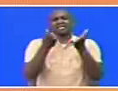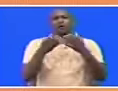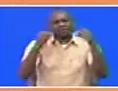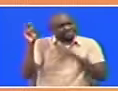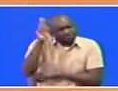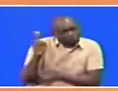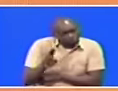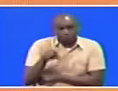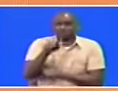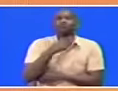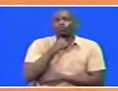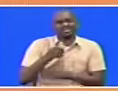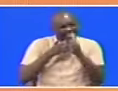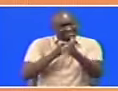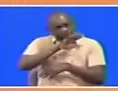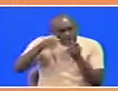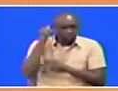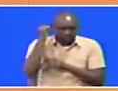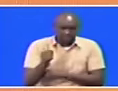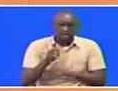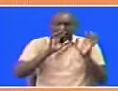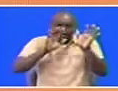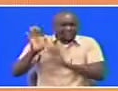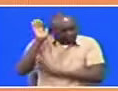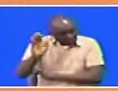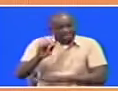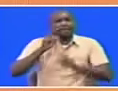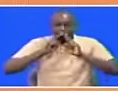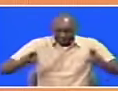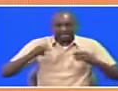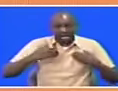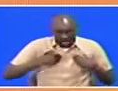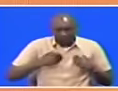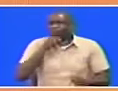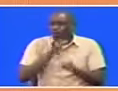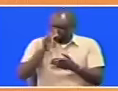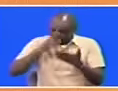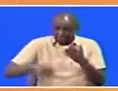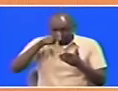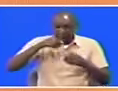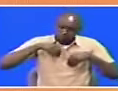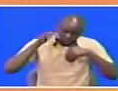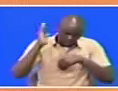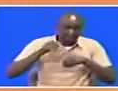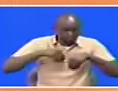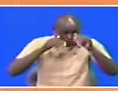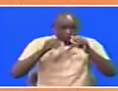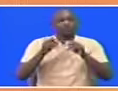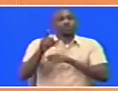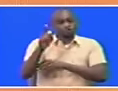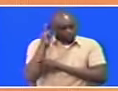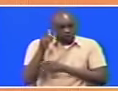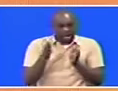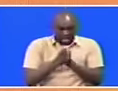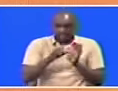Rais Uhuru Kenyatta amewataka viongozi wa kisiasa kuendesha kampeni zao kwa njia ya amani na kuahidi kuwa atazingatia sheria na katiba wakati kampeni